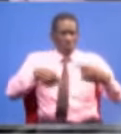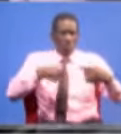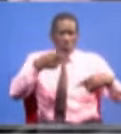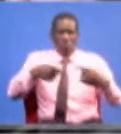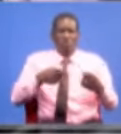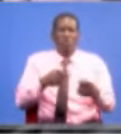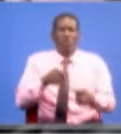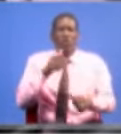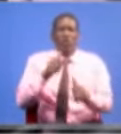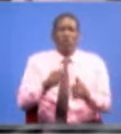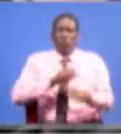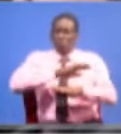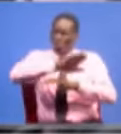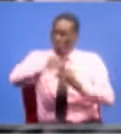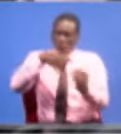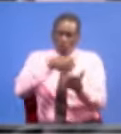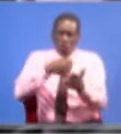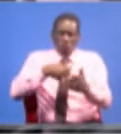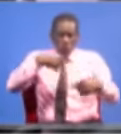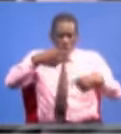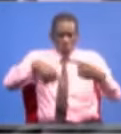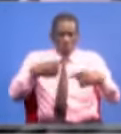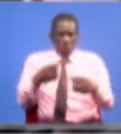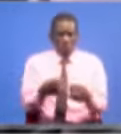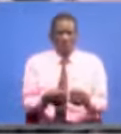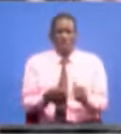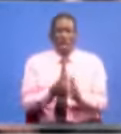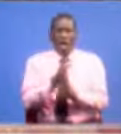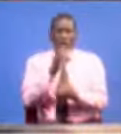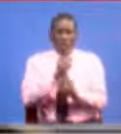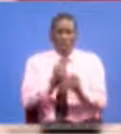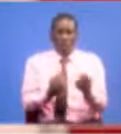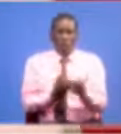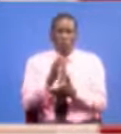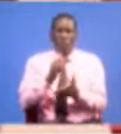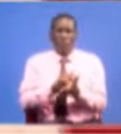was all inclusive and ensured